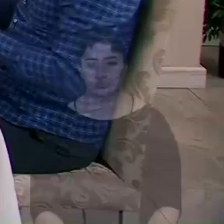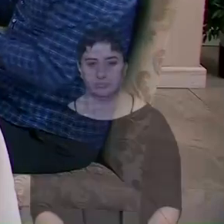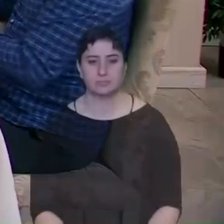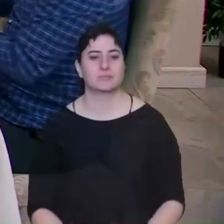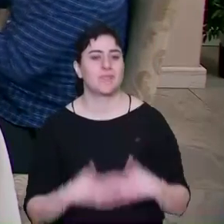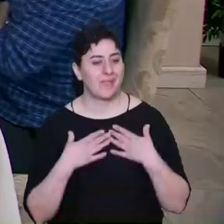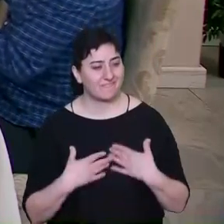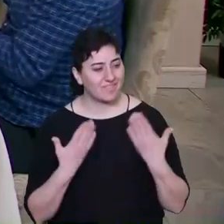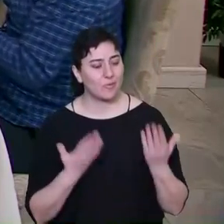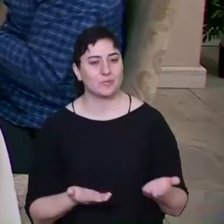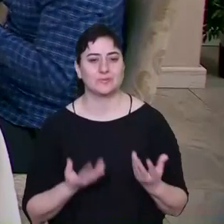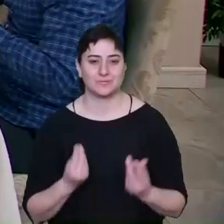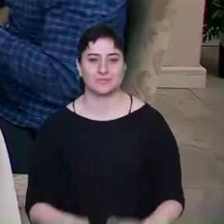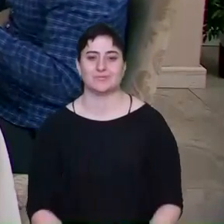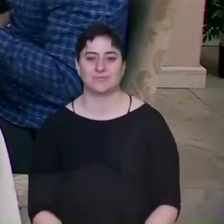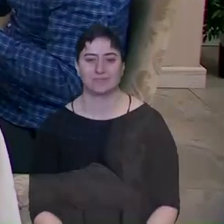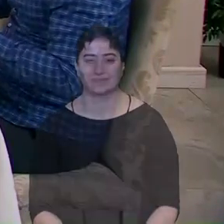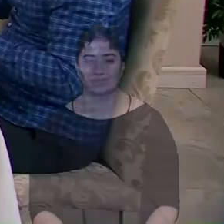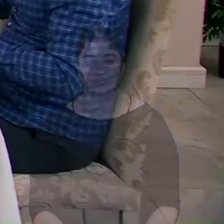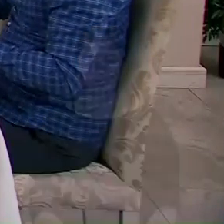Afiyet olsun çocuk. Sağ olun amca.